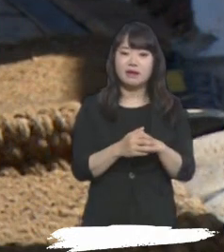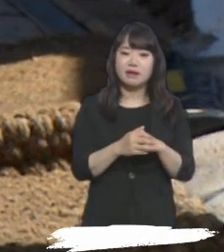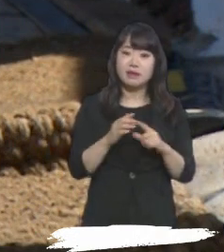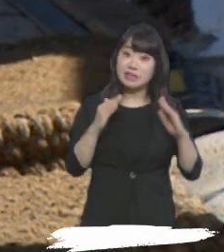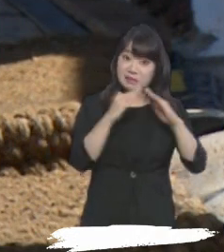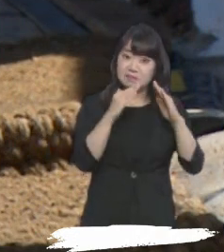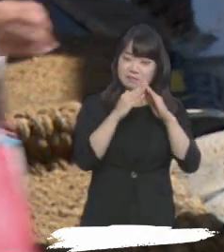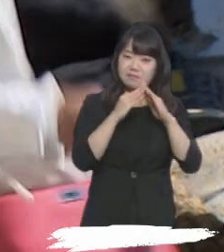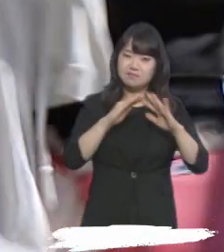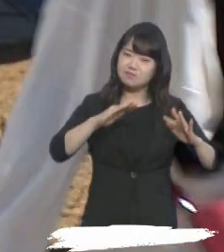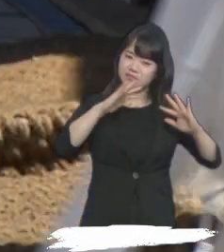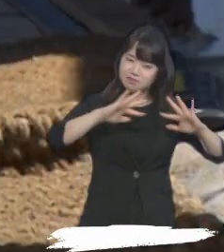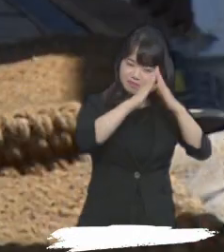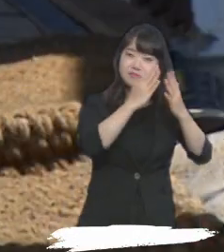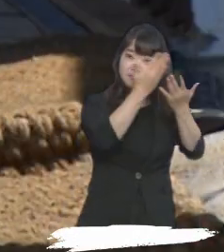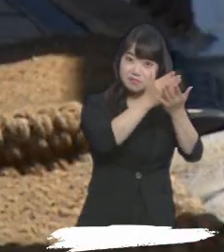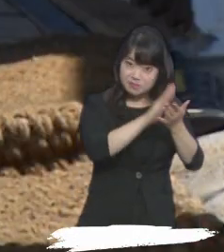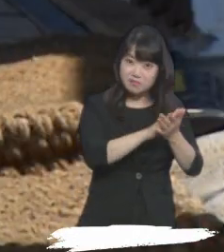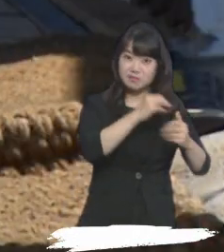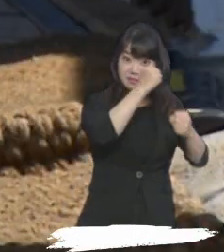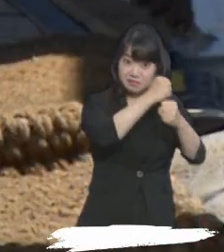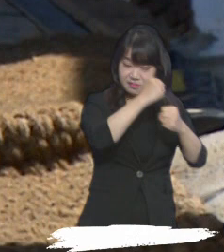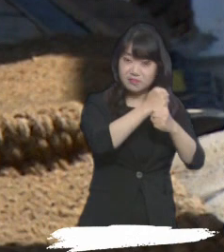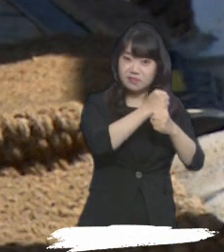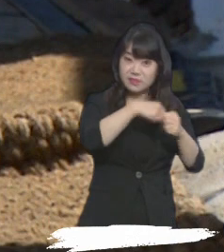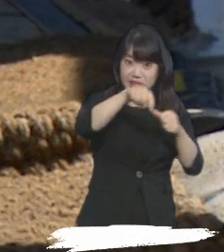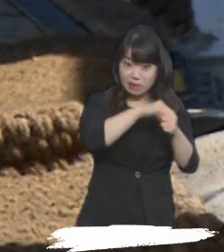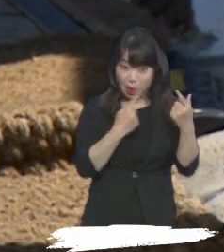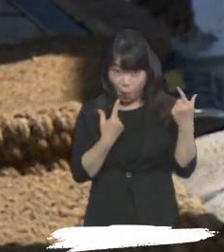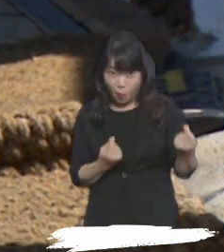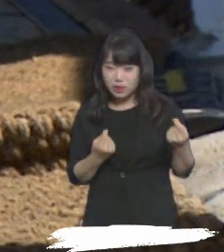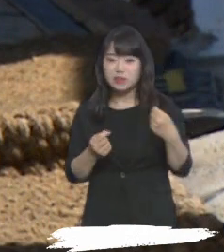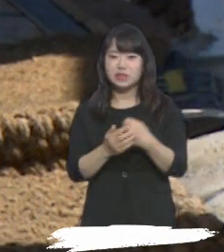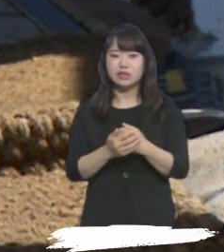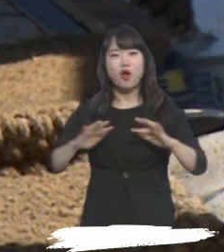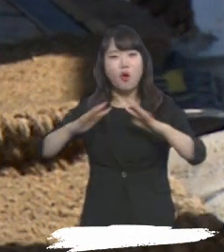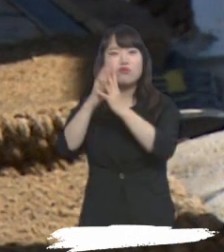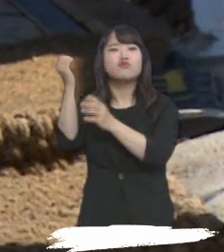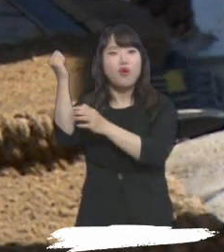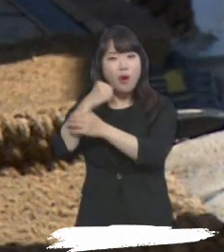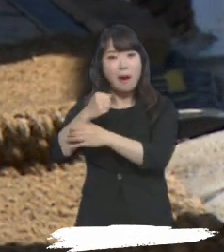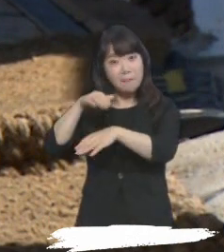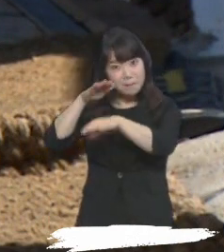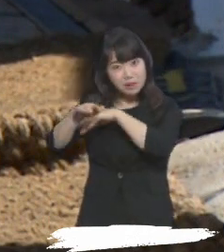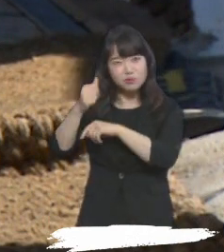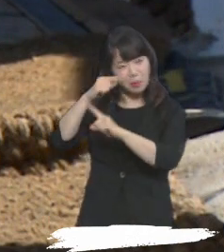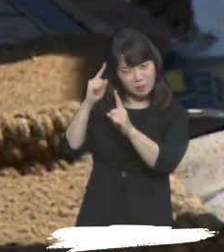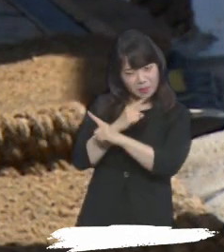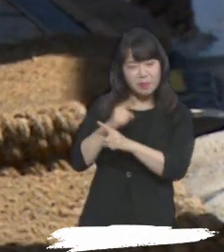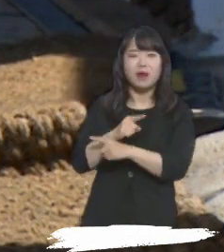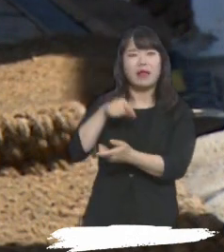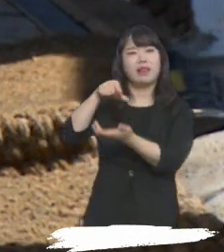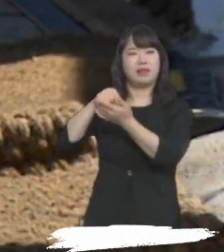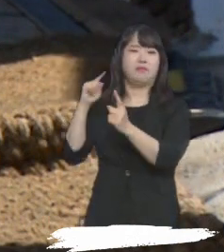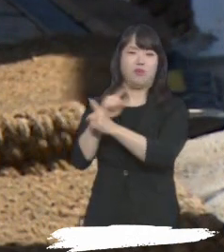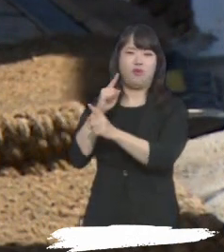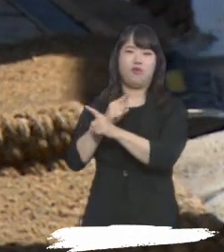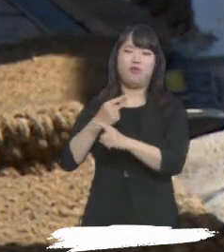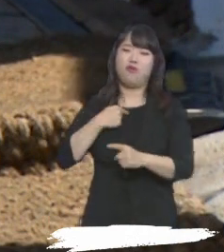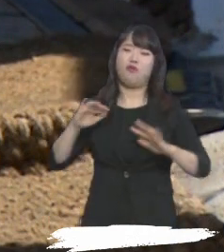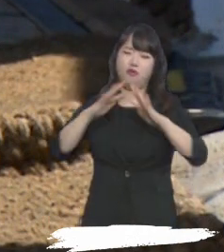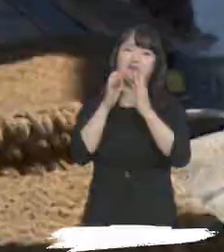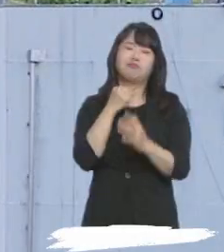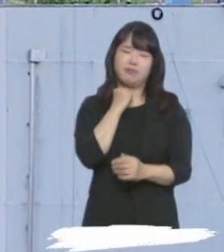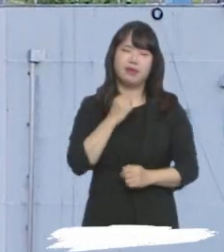일반인들 집 짓는 것처럼 그냥 건축 허가 이런 것만 받고 지을 수 있으면